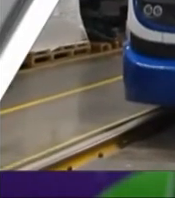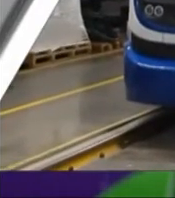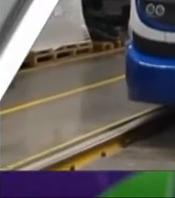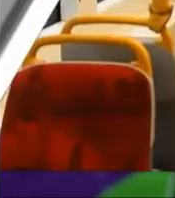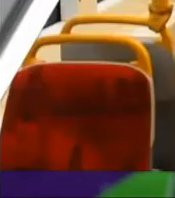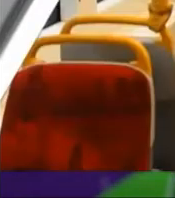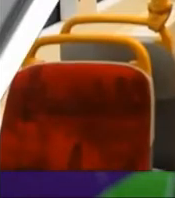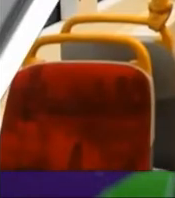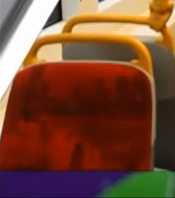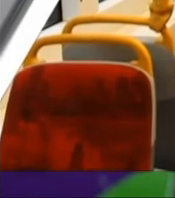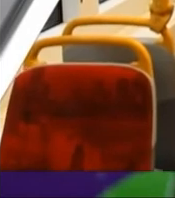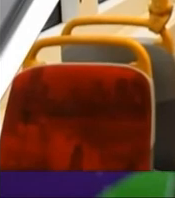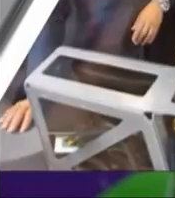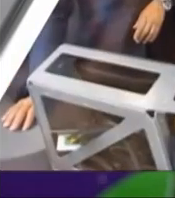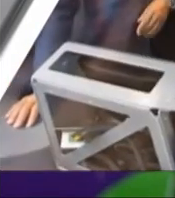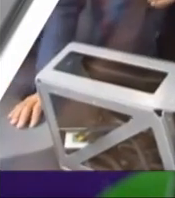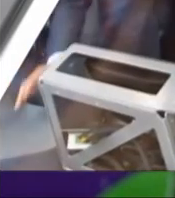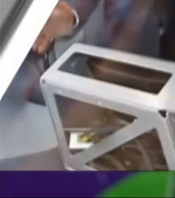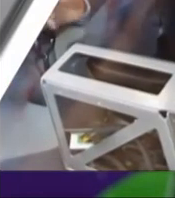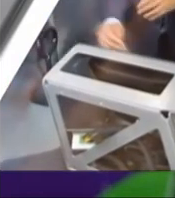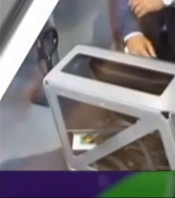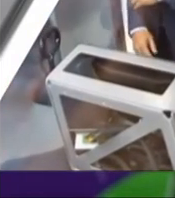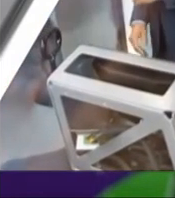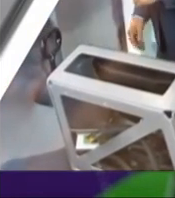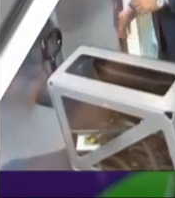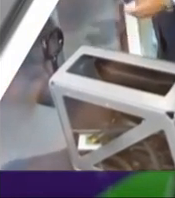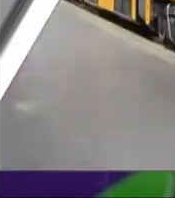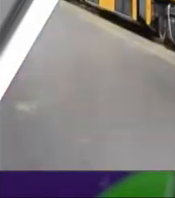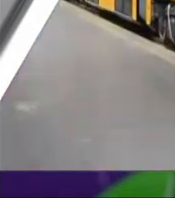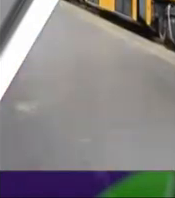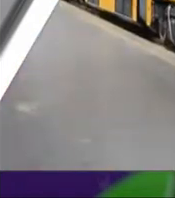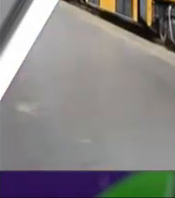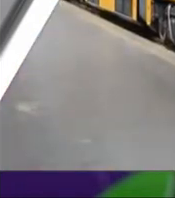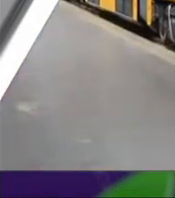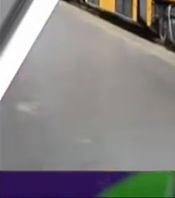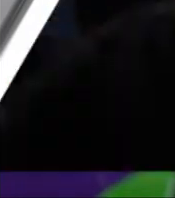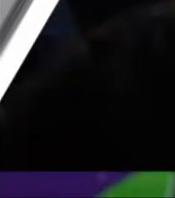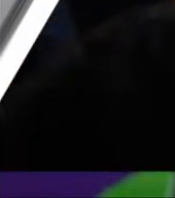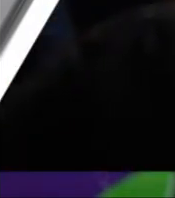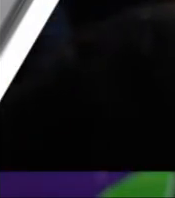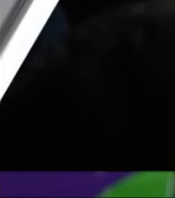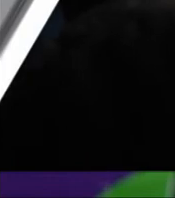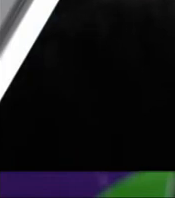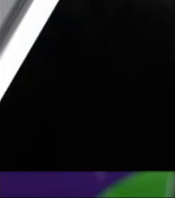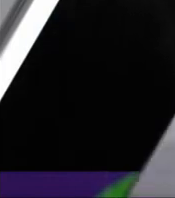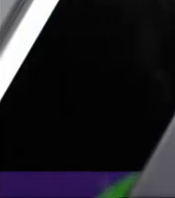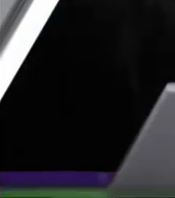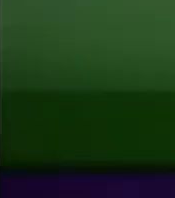Комфортні з вайфаєм та онлайн-діагностикою. Мер Києва домовляється з польським виробником про постачання сучасних трамваїв.